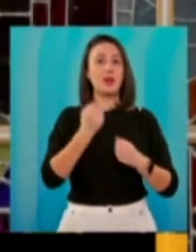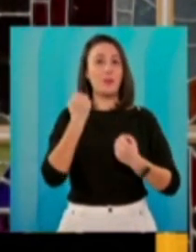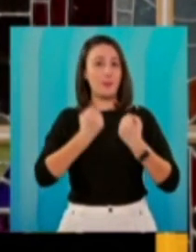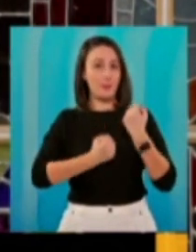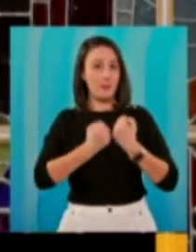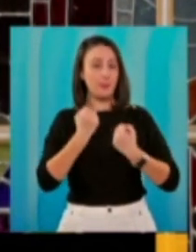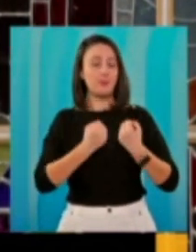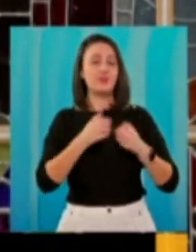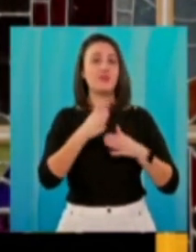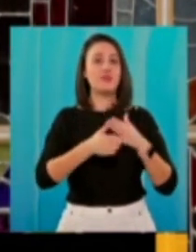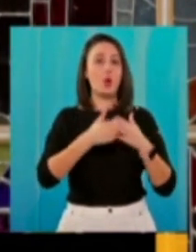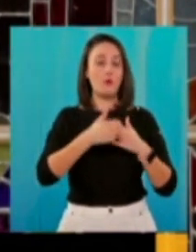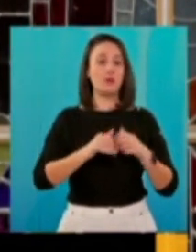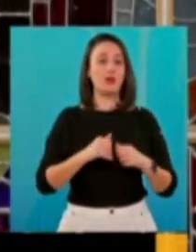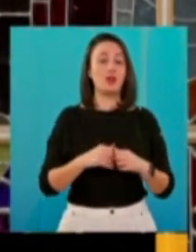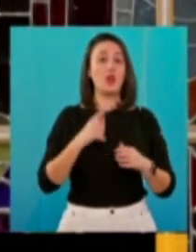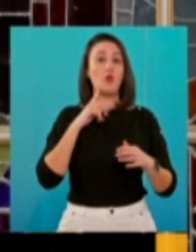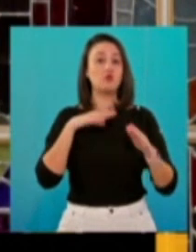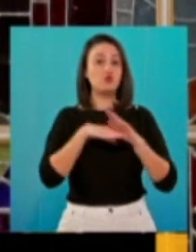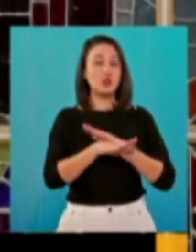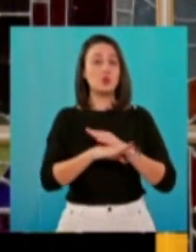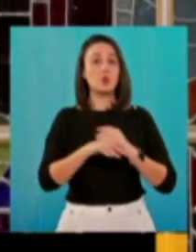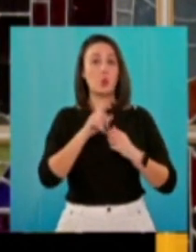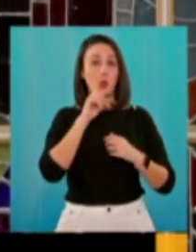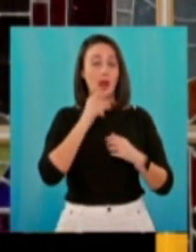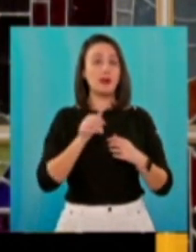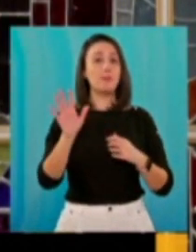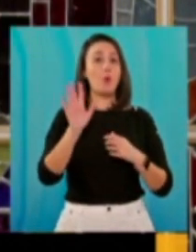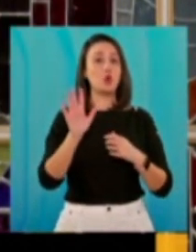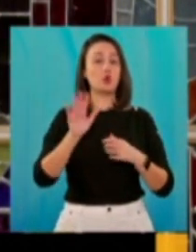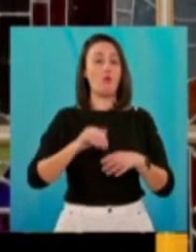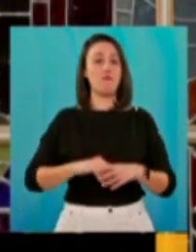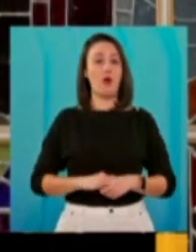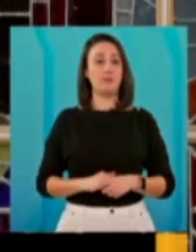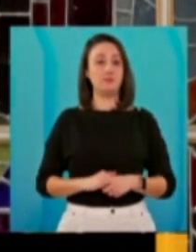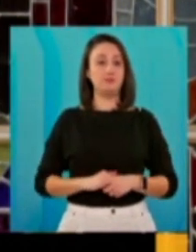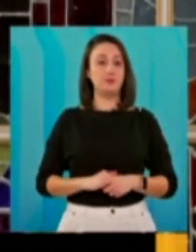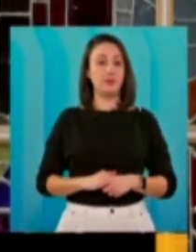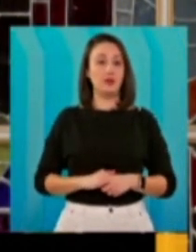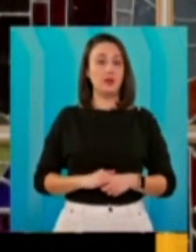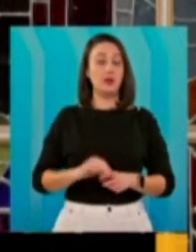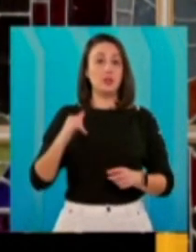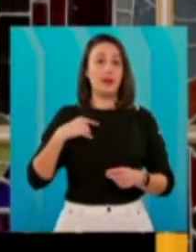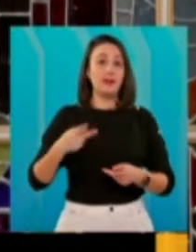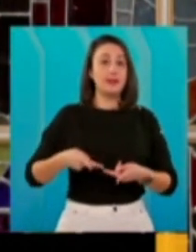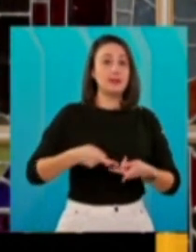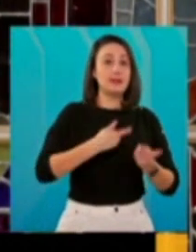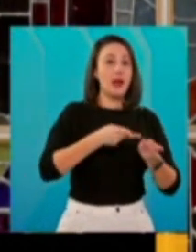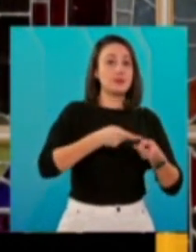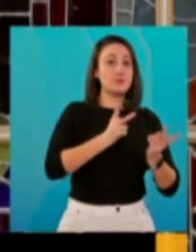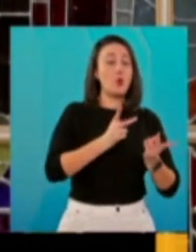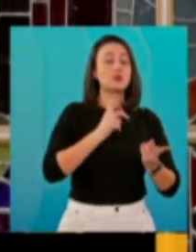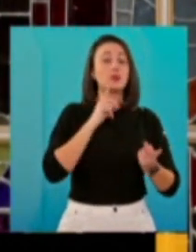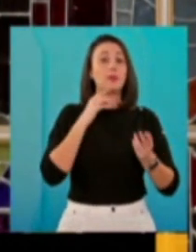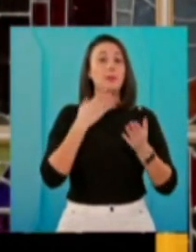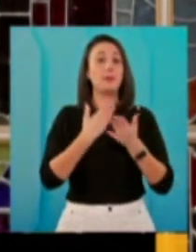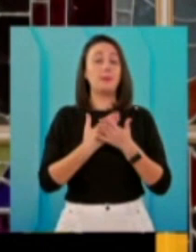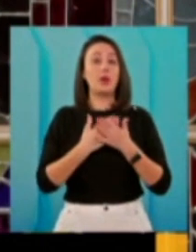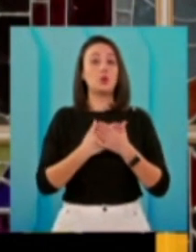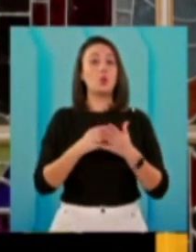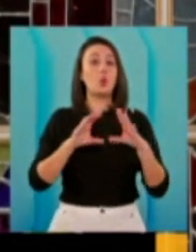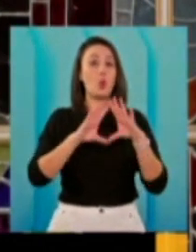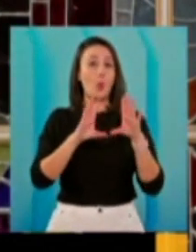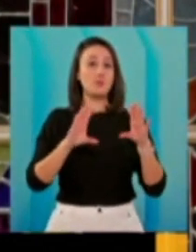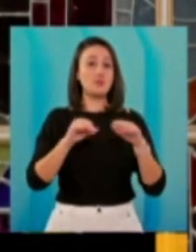rutieră și feroviară de refugiați ucrainieni din Republica Moldova și transportarea acestora în